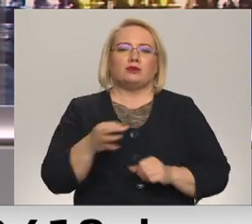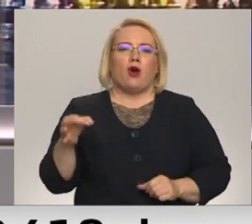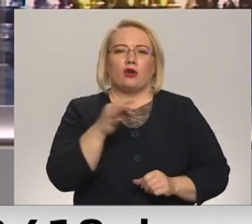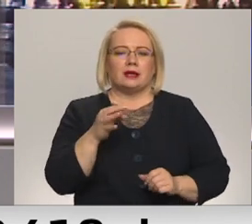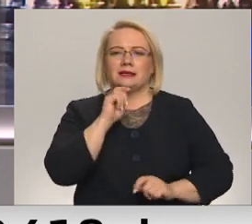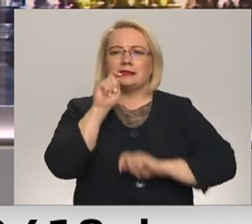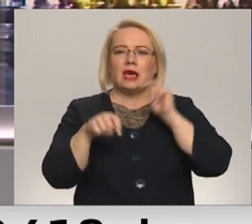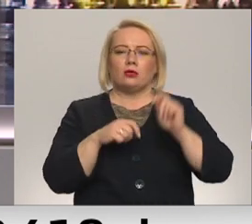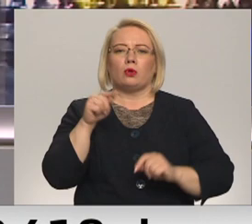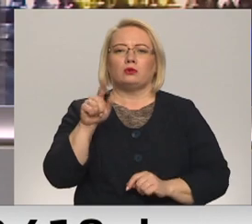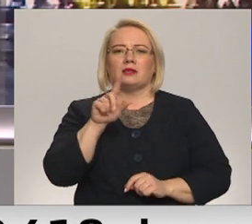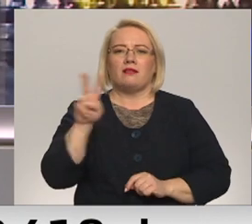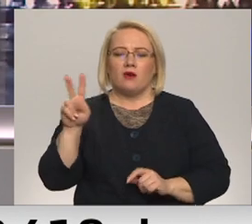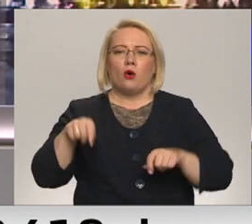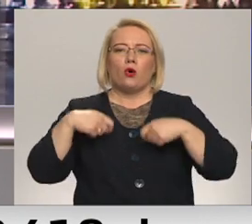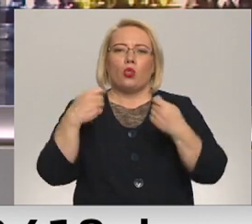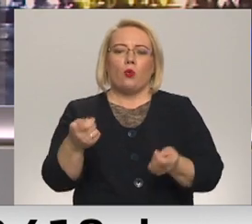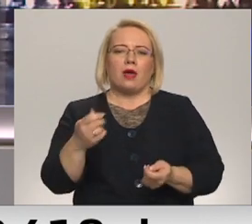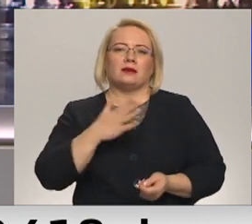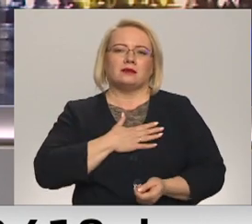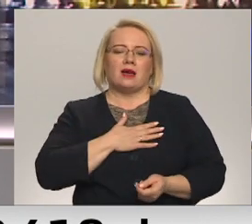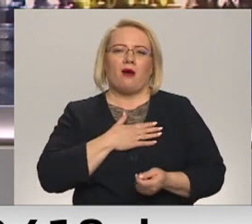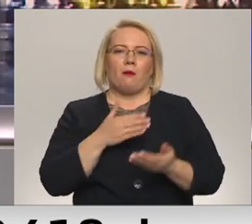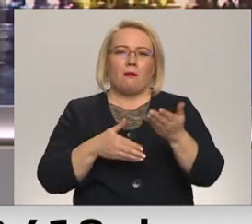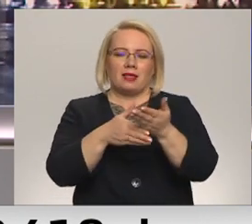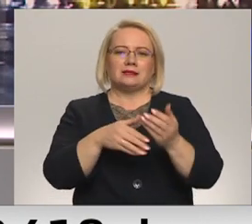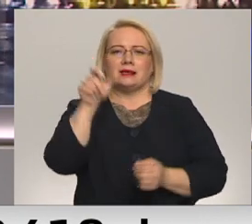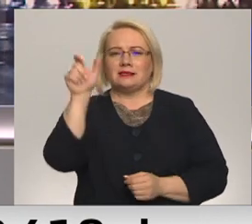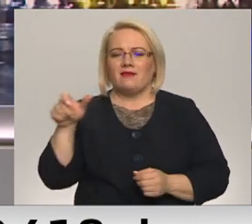un dot savu ārtavu vides pieejamības uzlabošanā cilvēkiem ar funkcionāliem traucējumiem.